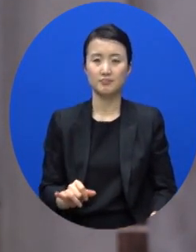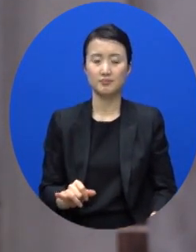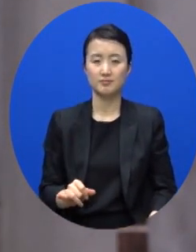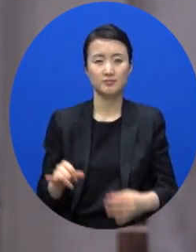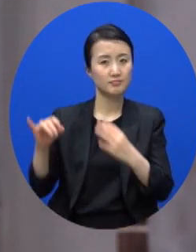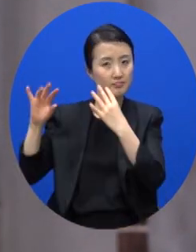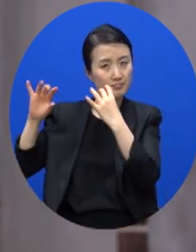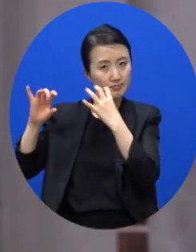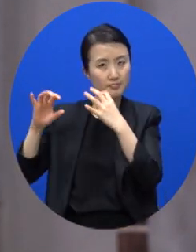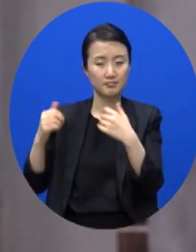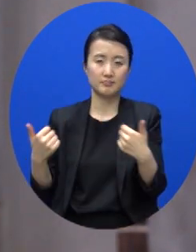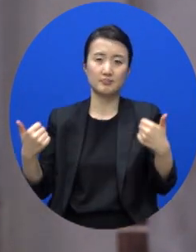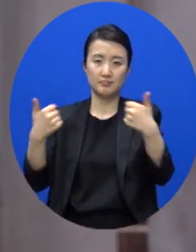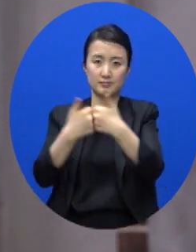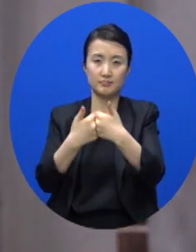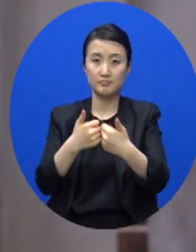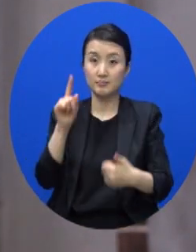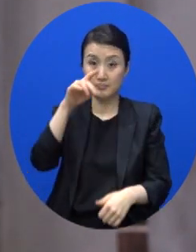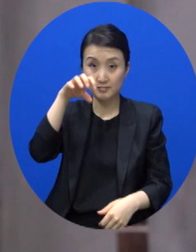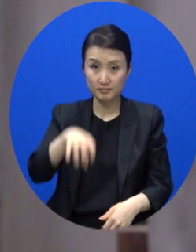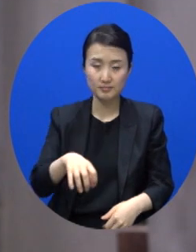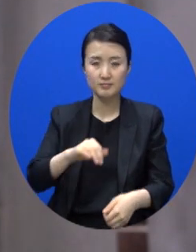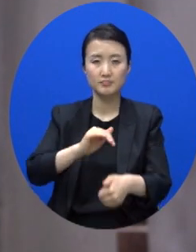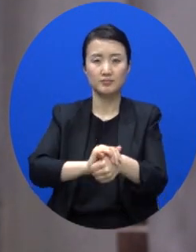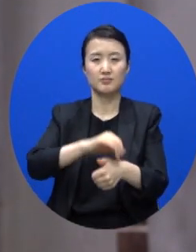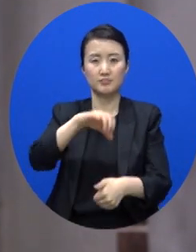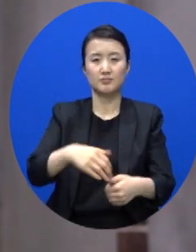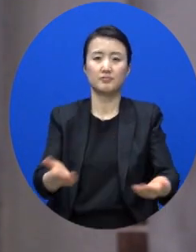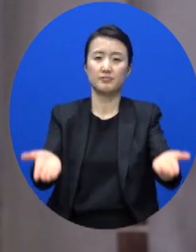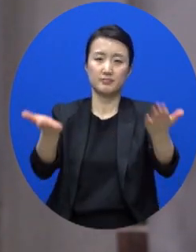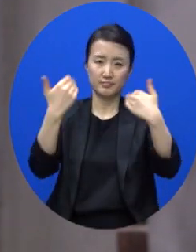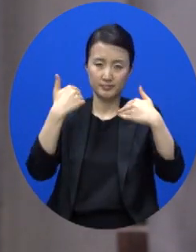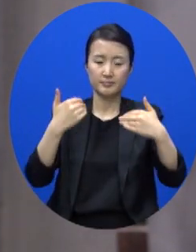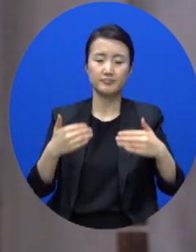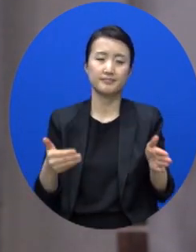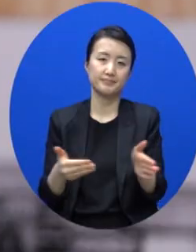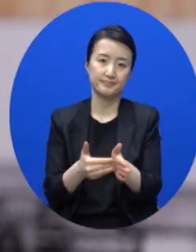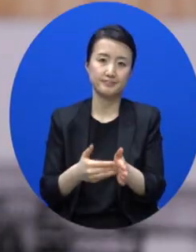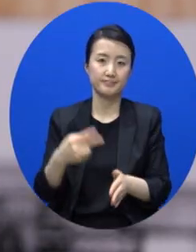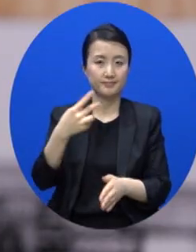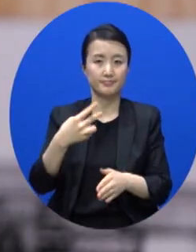경주에서 제가 유치를 해서 개최를 하게 됐습니다.